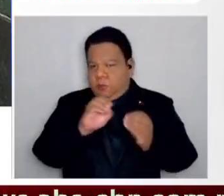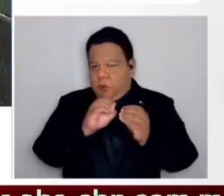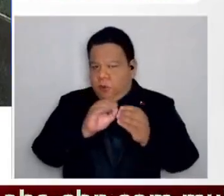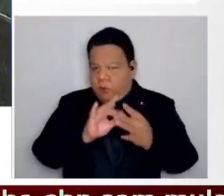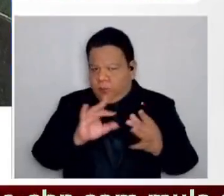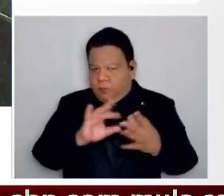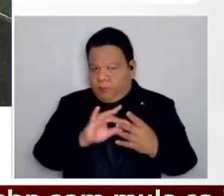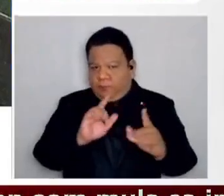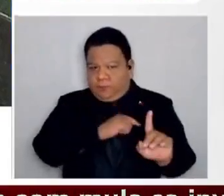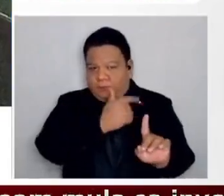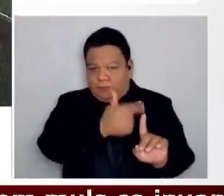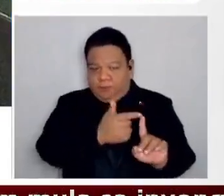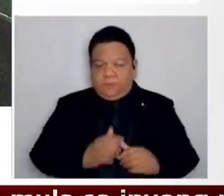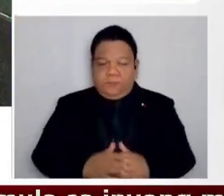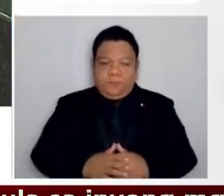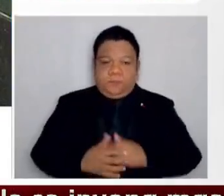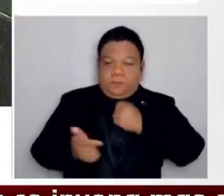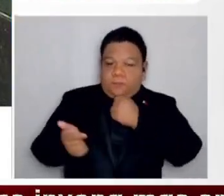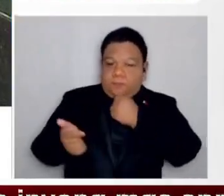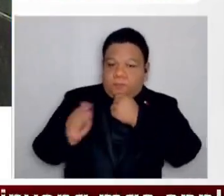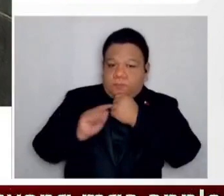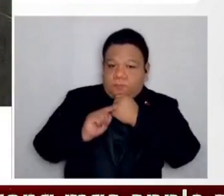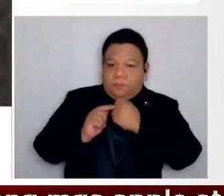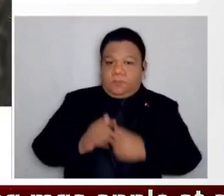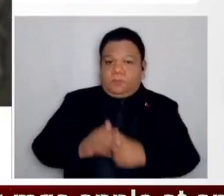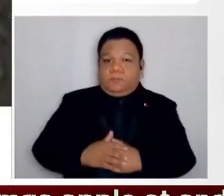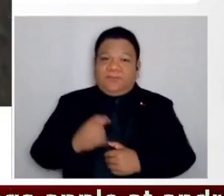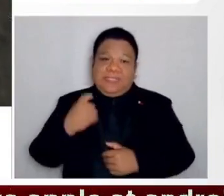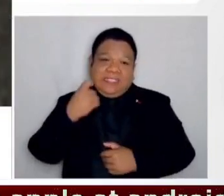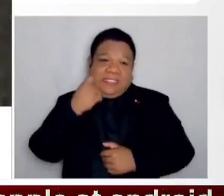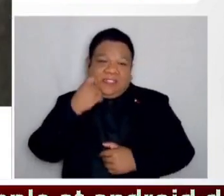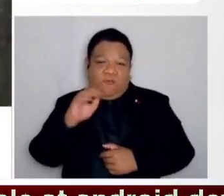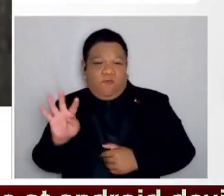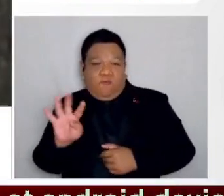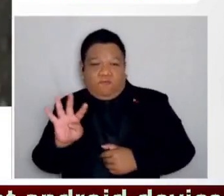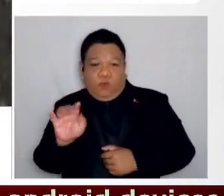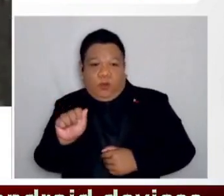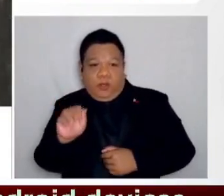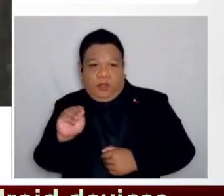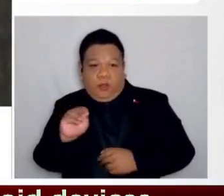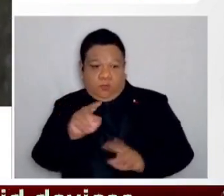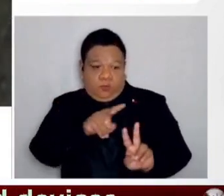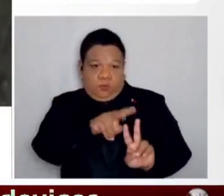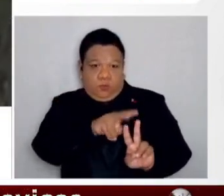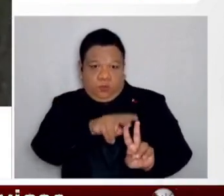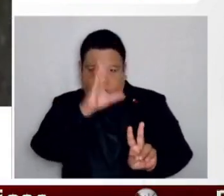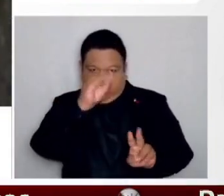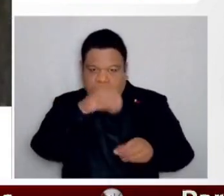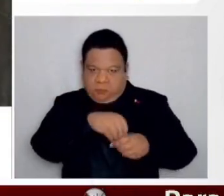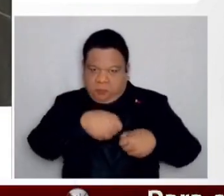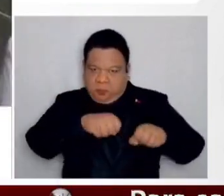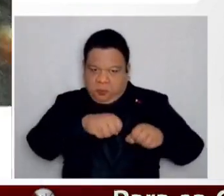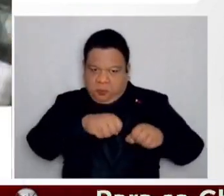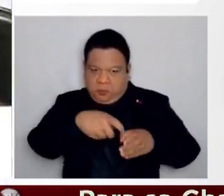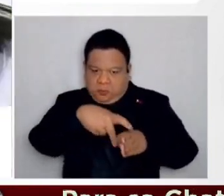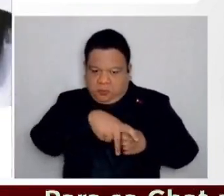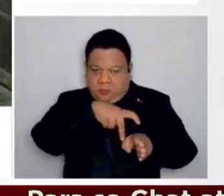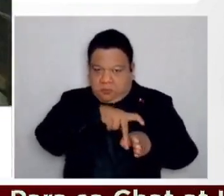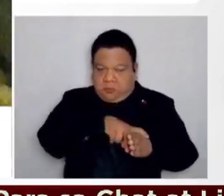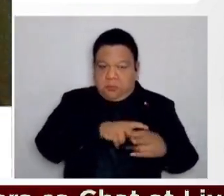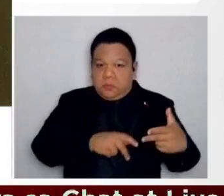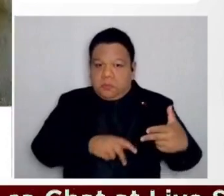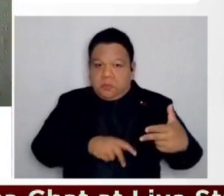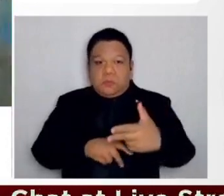Alas 4 kanina madaling araw, kita sa CCTV ang pagdating ng dalawang lalaking nakamotor sa convenience store sa kanto ng Gilmore at